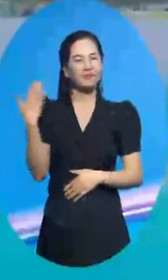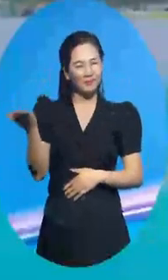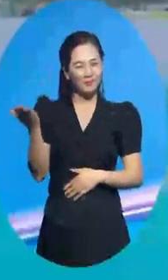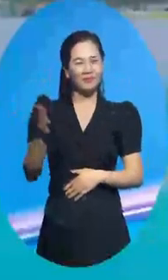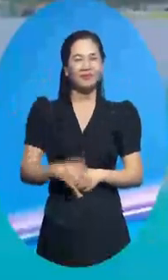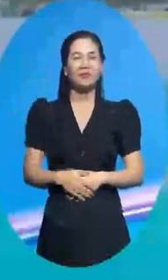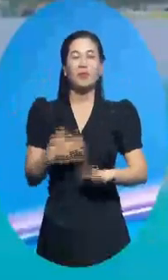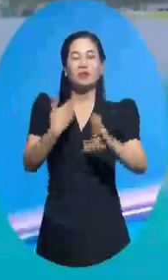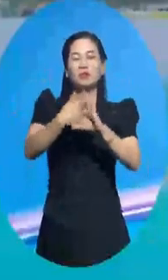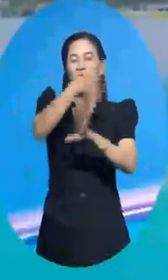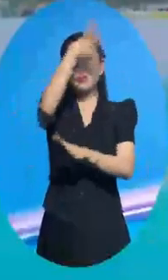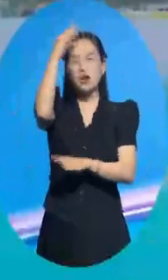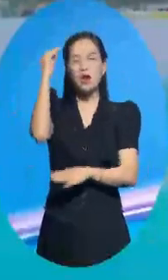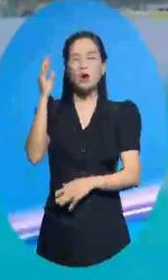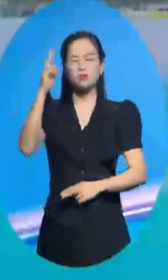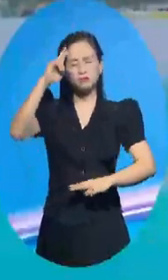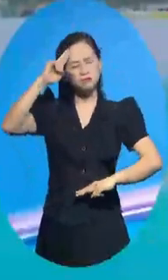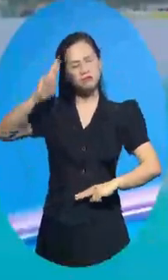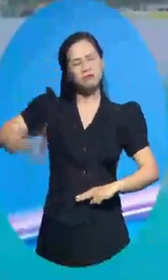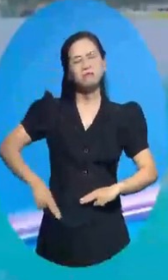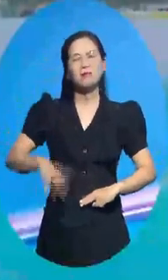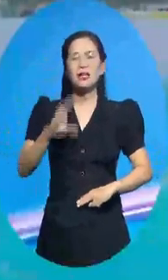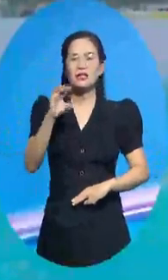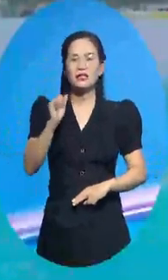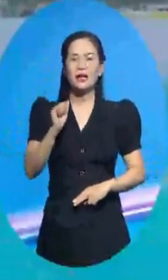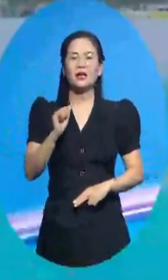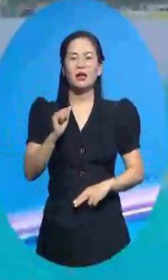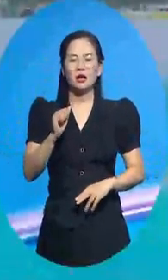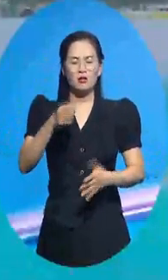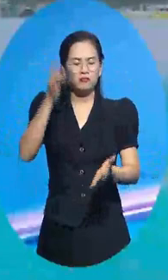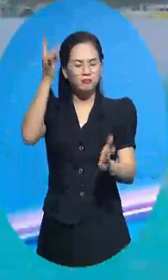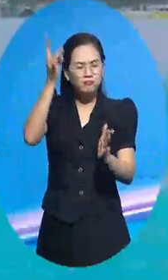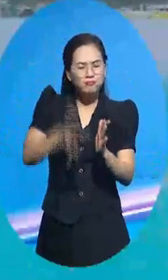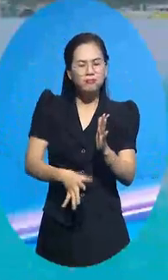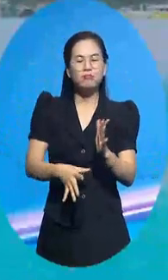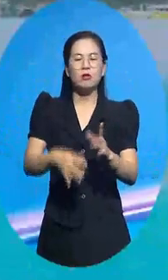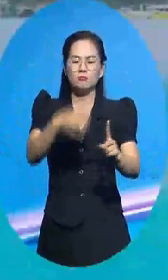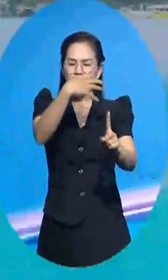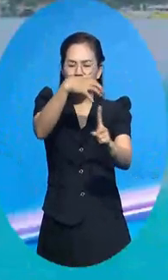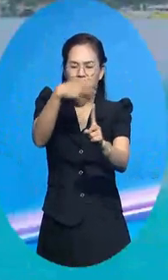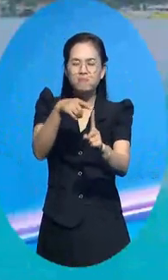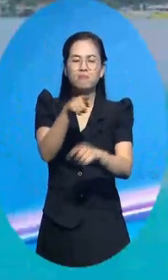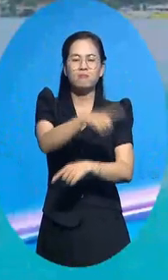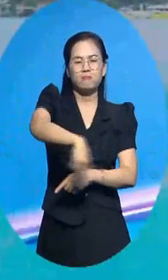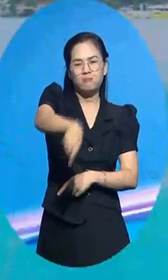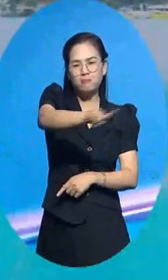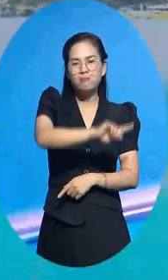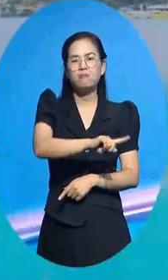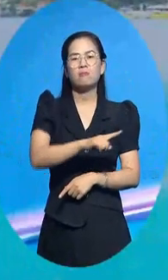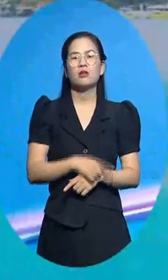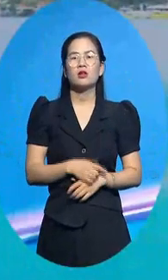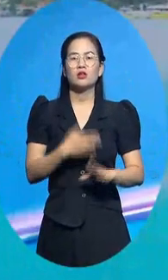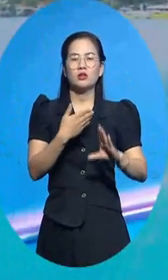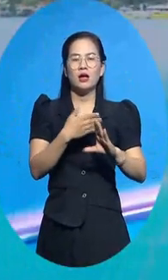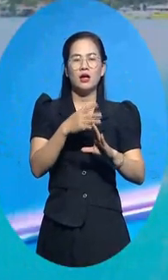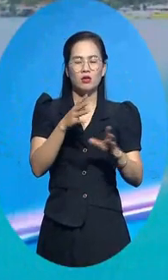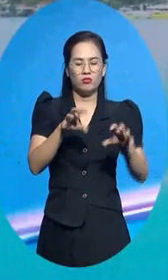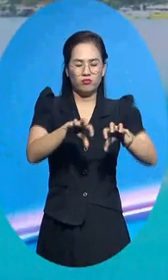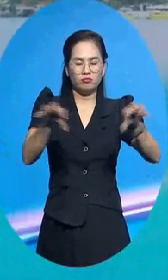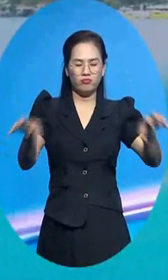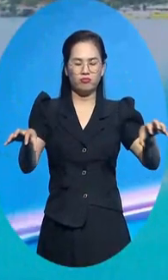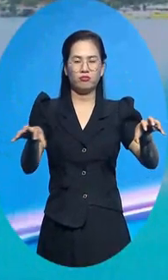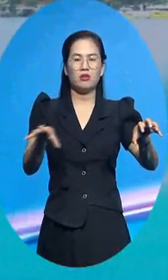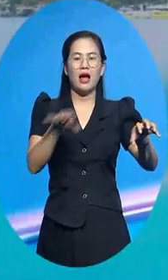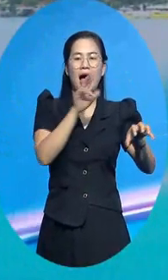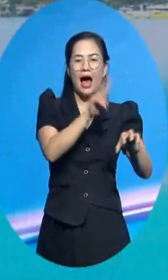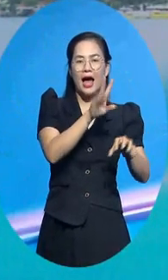Trường Đại học Cảnh sát Nhân dân vừa tổ chức lễ công bố quyết định thành lập và ra quân huấn luyện trung đoàn dự bị chiến đấu thuộc trường gồm 2 tiểu đoàn, 6